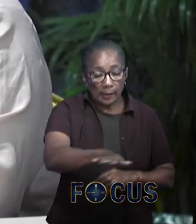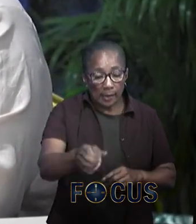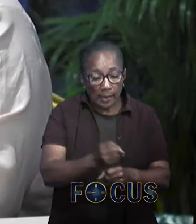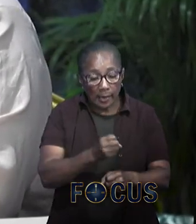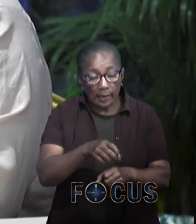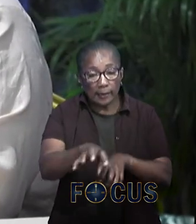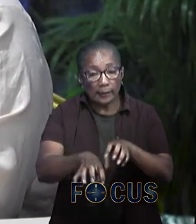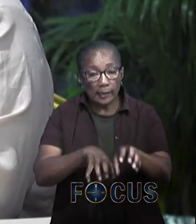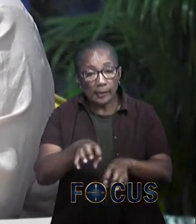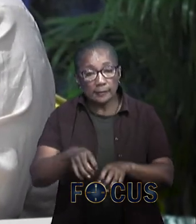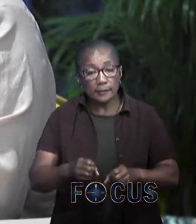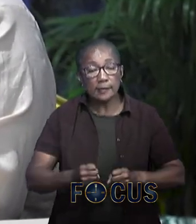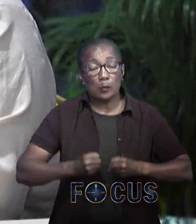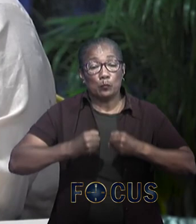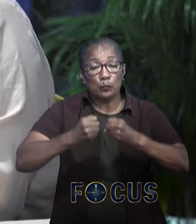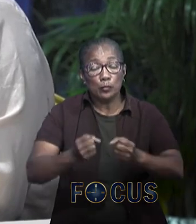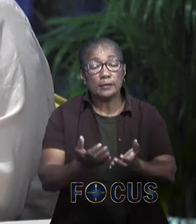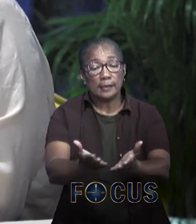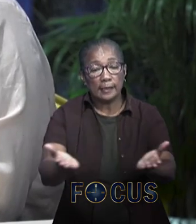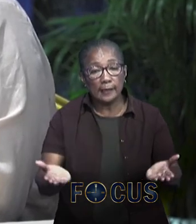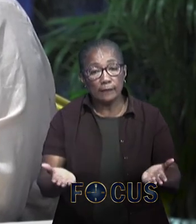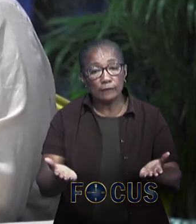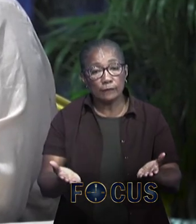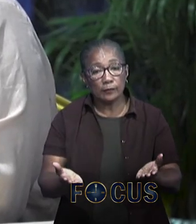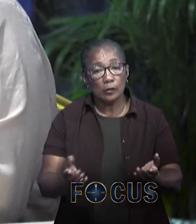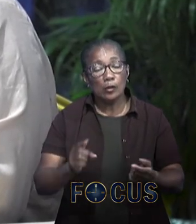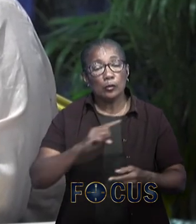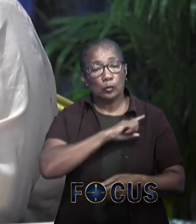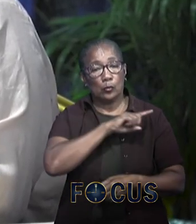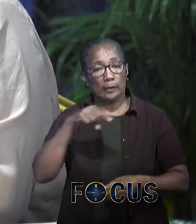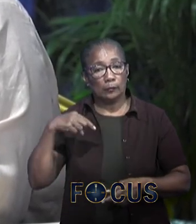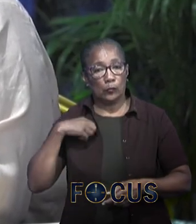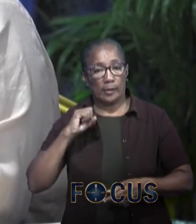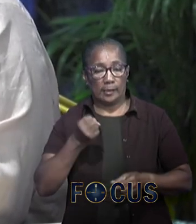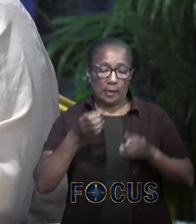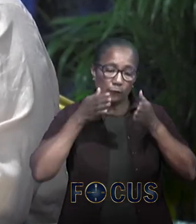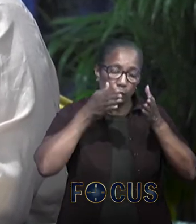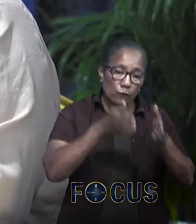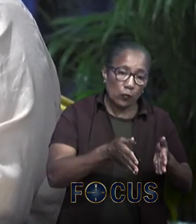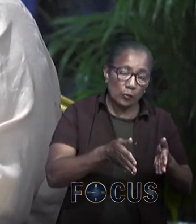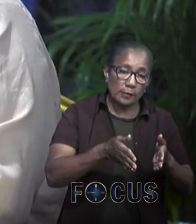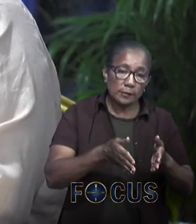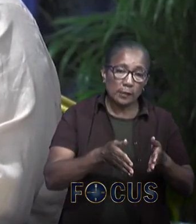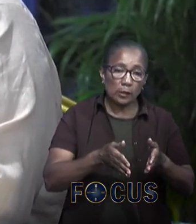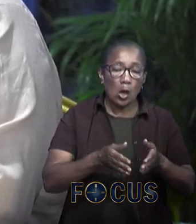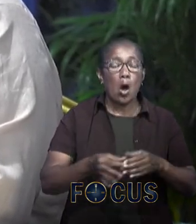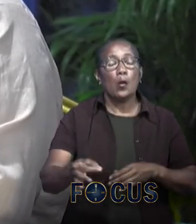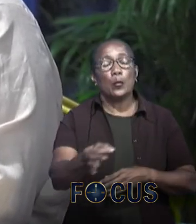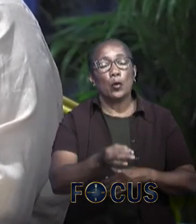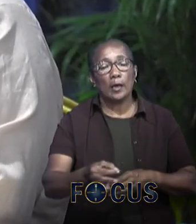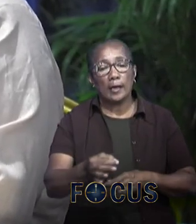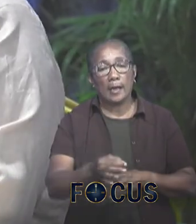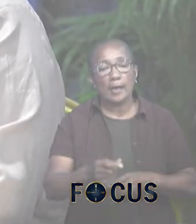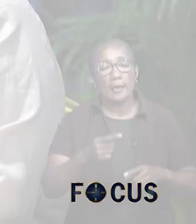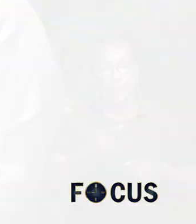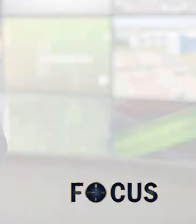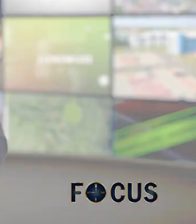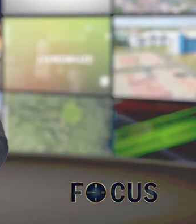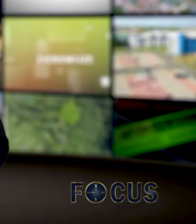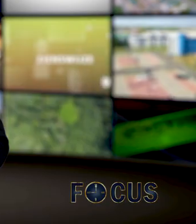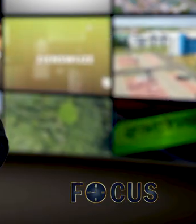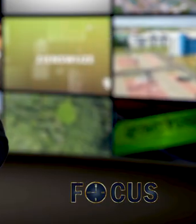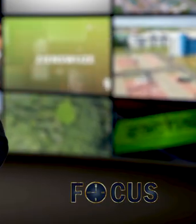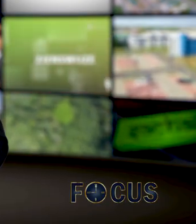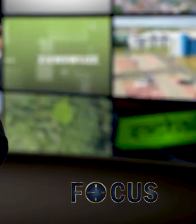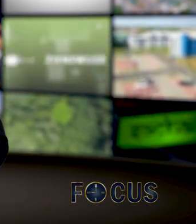ondersteunende maatregelen geeft de regering van Suriname inhoud aan haar verantwoordelijkheid tegenover de samenleving in tijden van crisis. Als samenleving